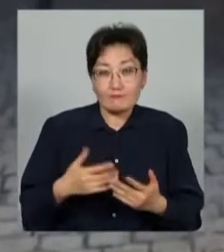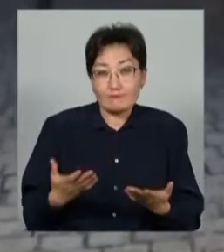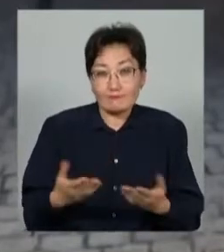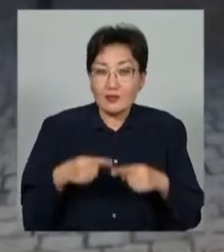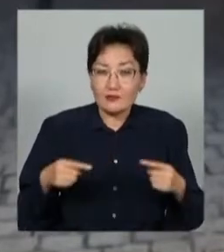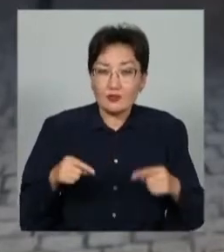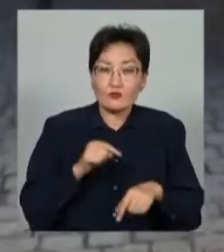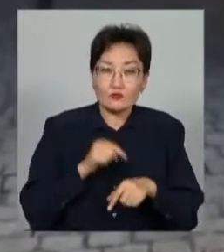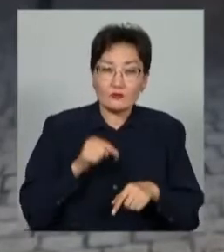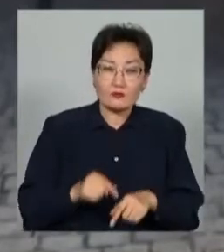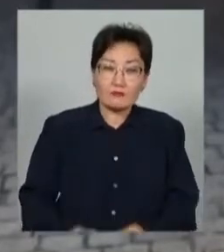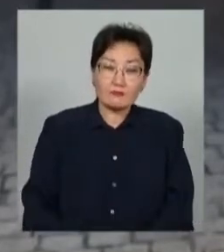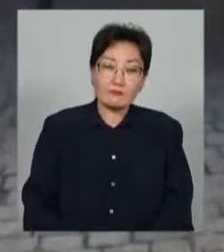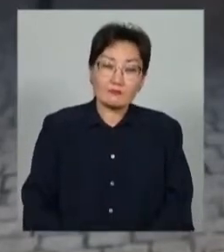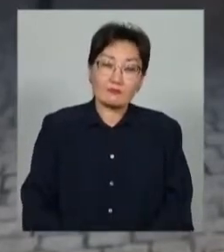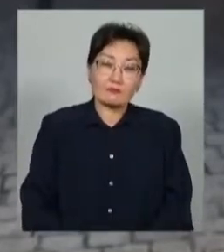чувства.